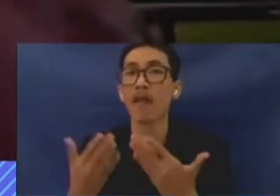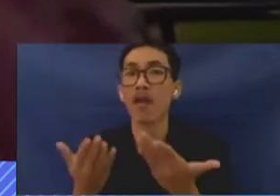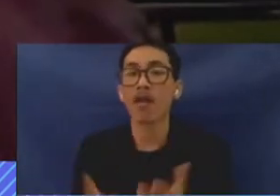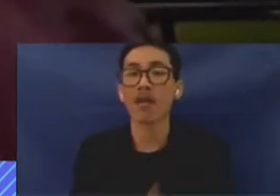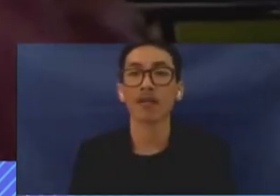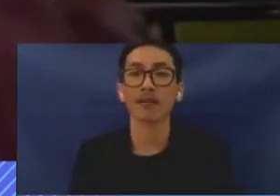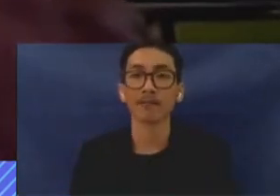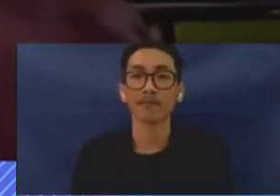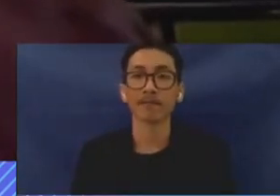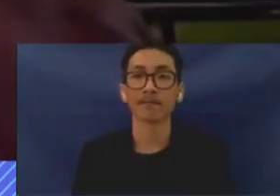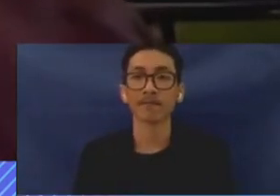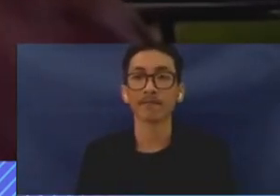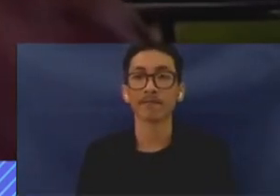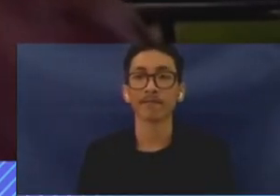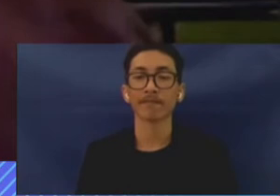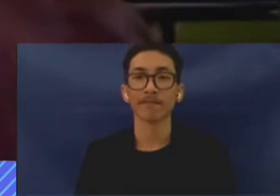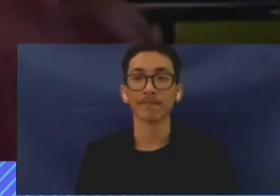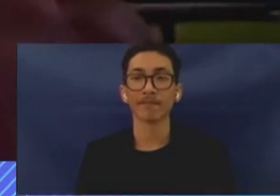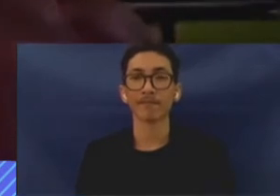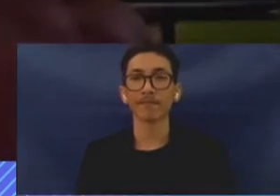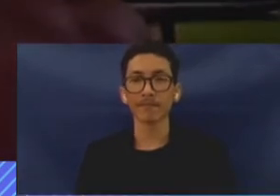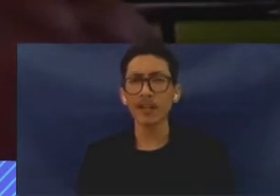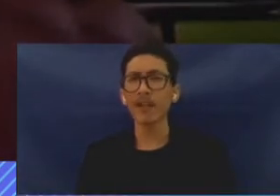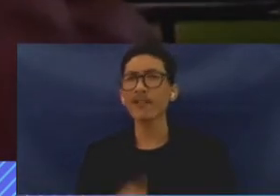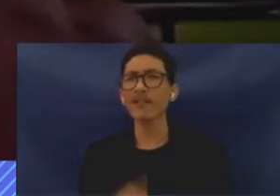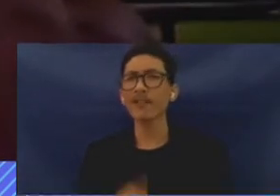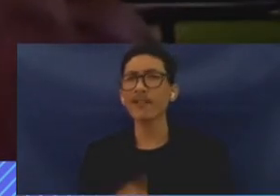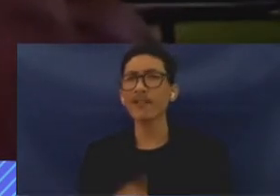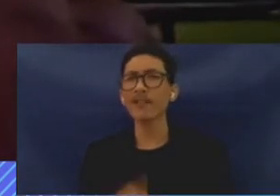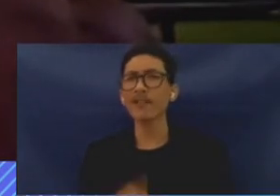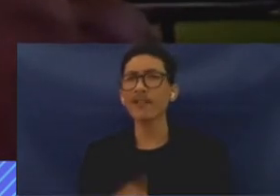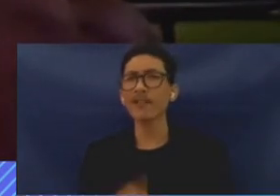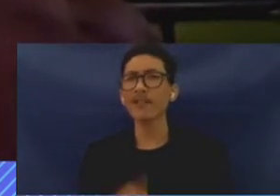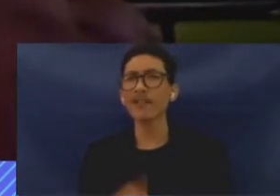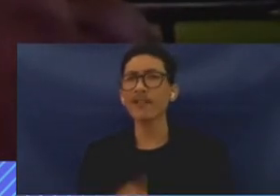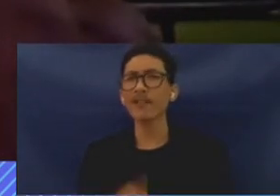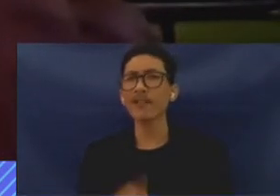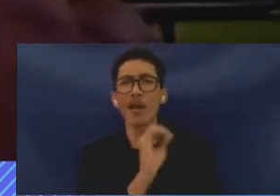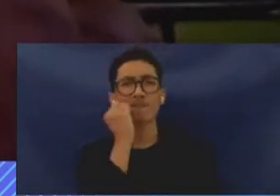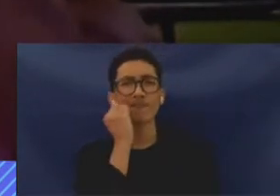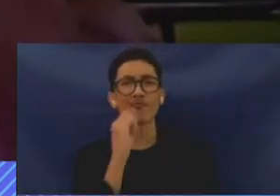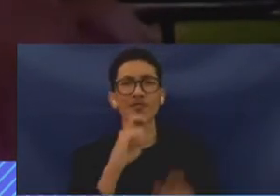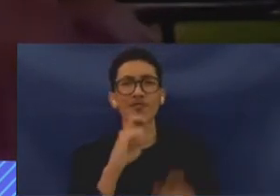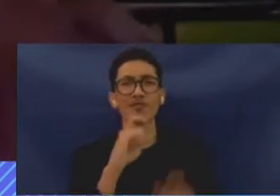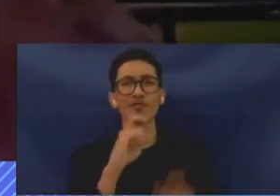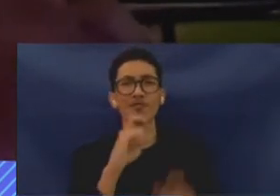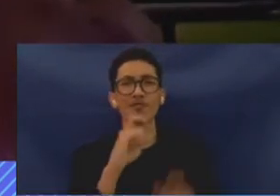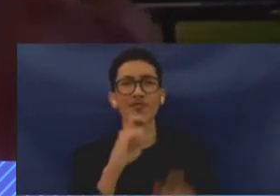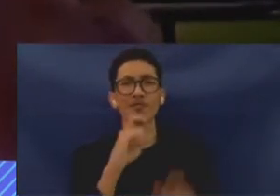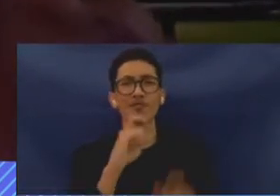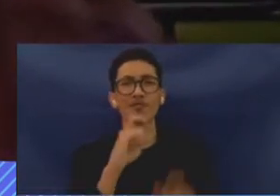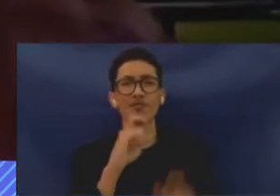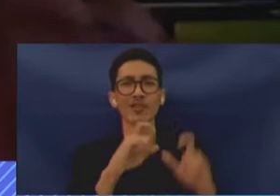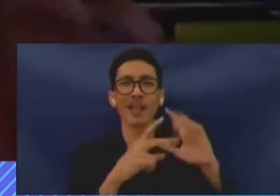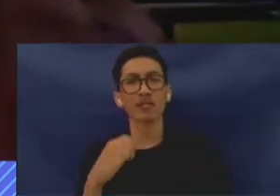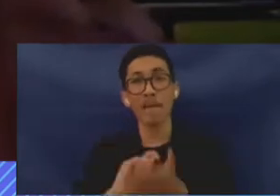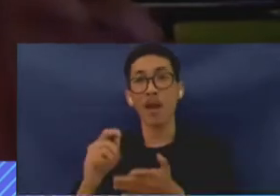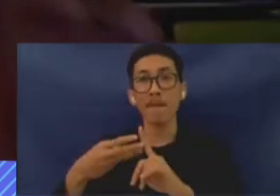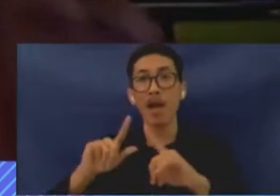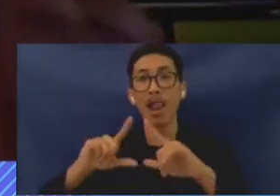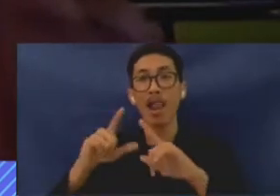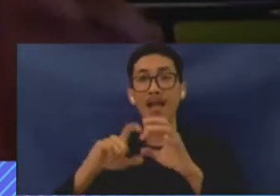Ya, sama dengan Bu Santi, Balkis anak saya terlahir prematur juga, kan?